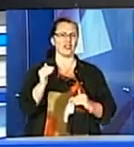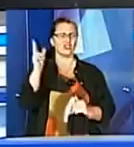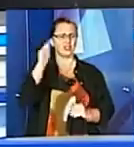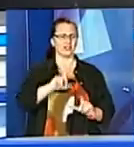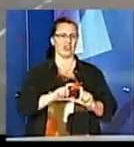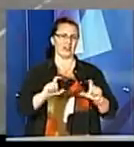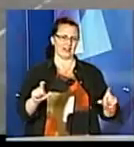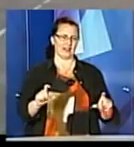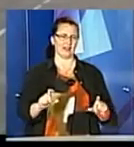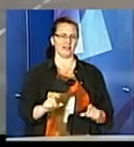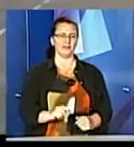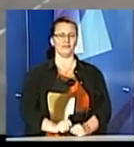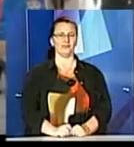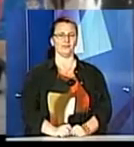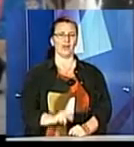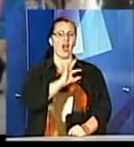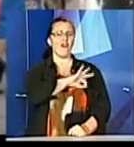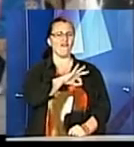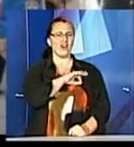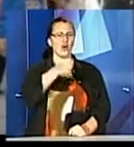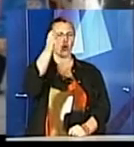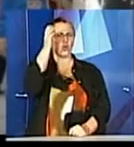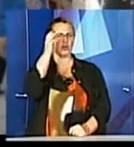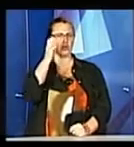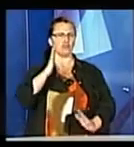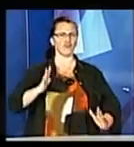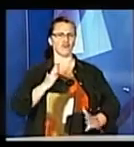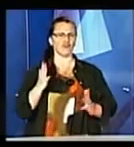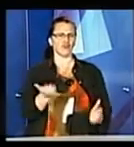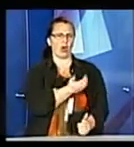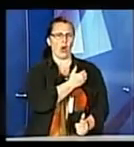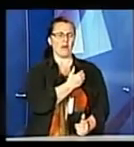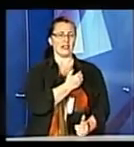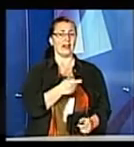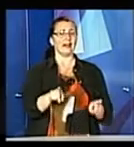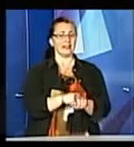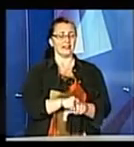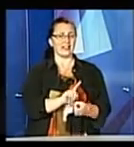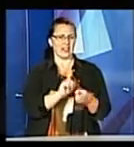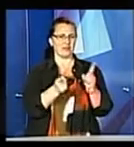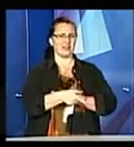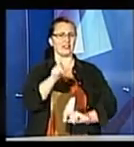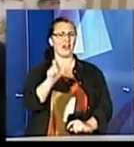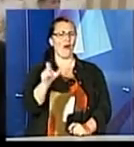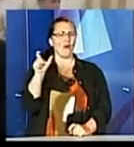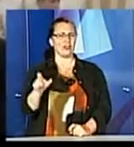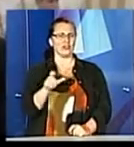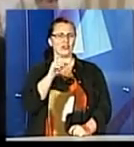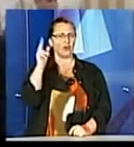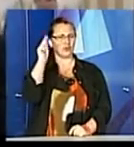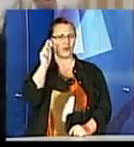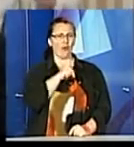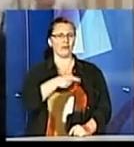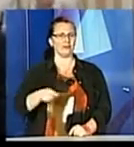далі. Виховані, розумні та амбітні – такими ці хлопці стають за роки навчання у ліцеї імені Героїв Крут.